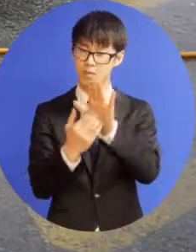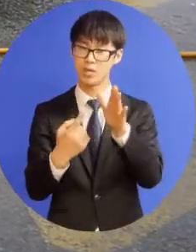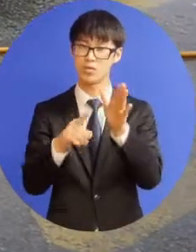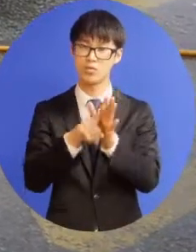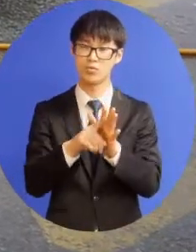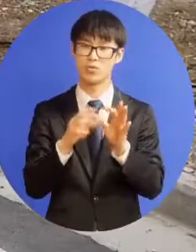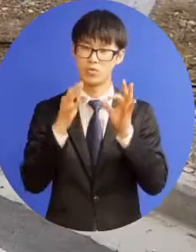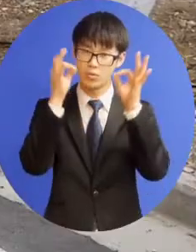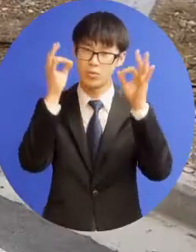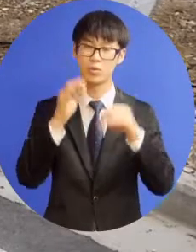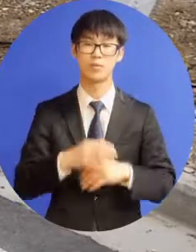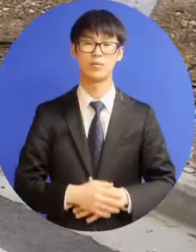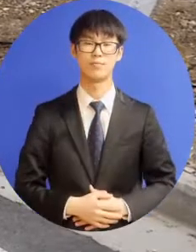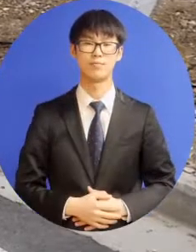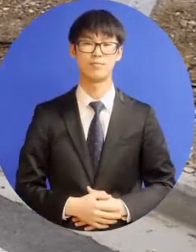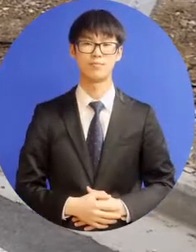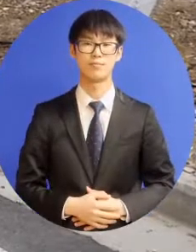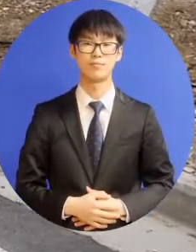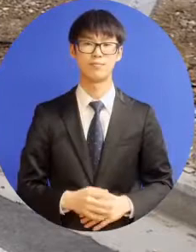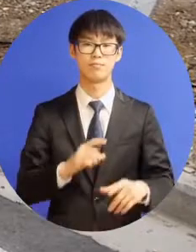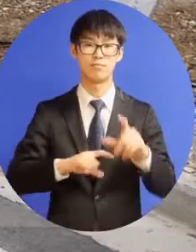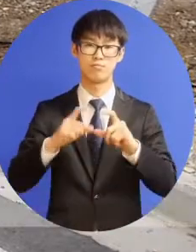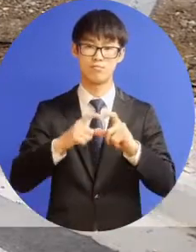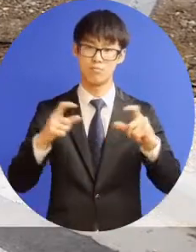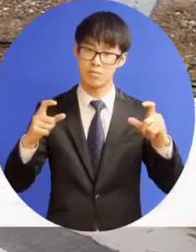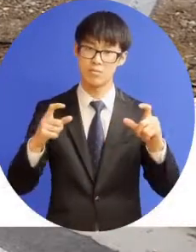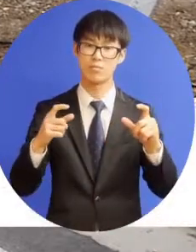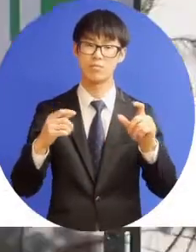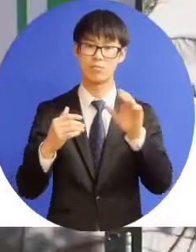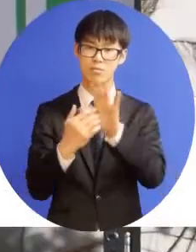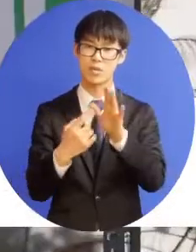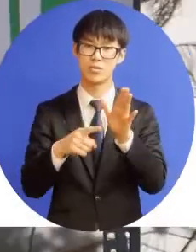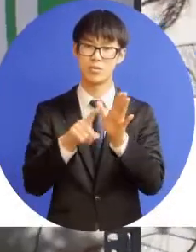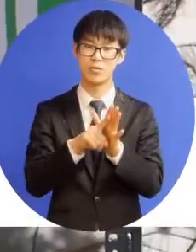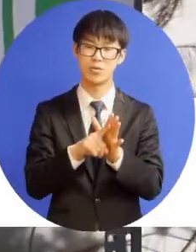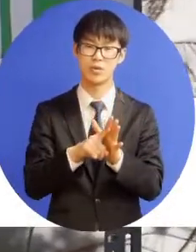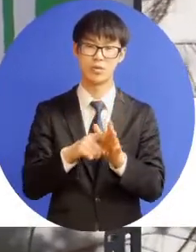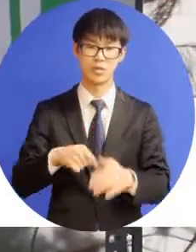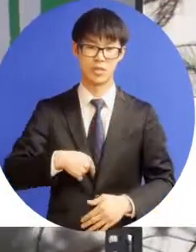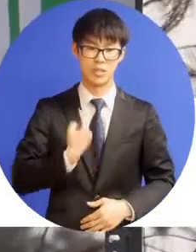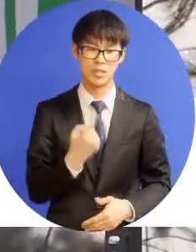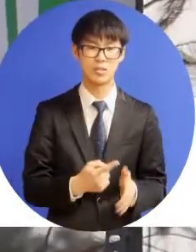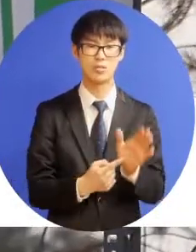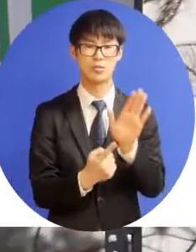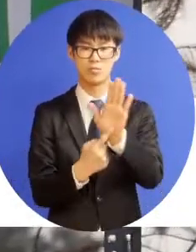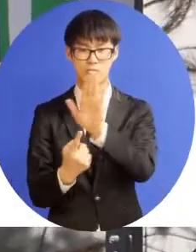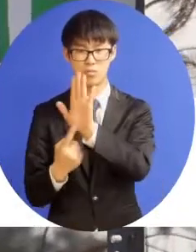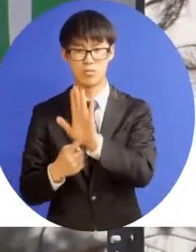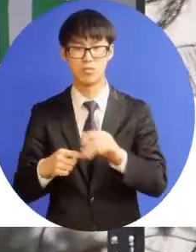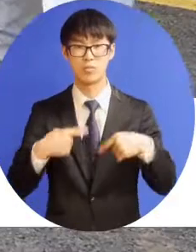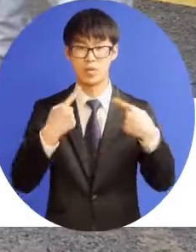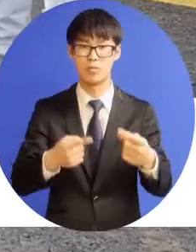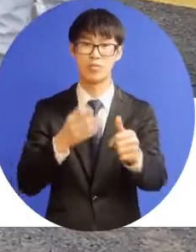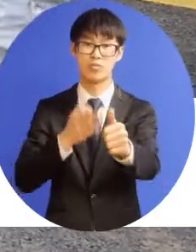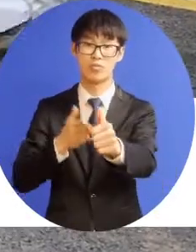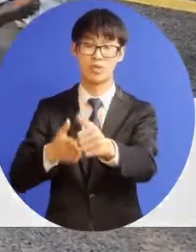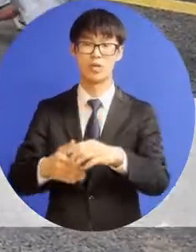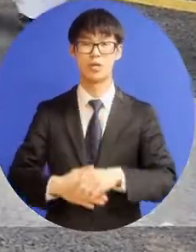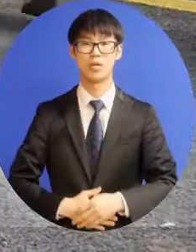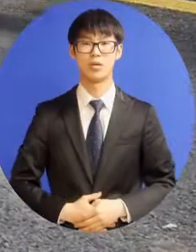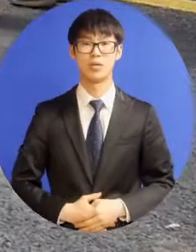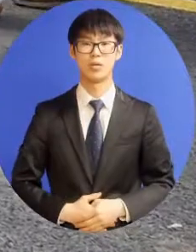기하고 있습니다. 한편 추가 확산 방지를 위해 축산농가들의 자발적인 참여를 적극 유도하고